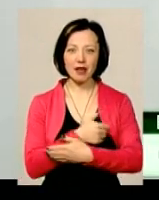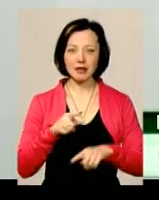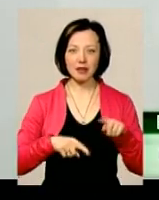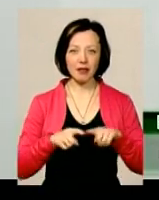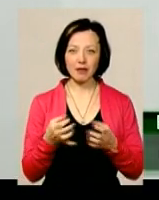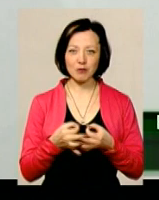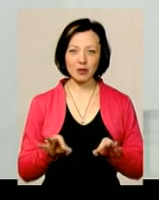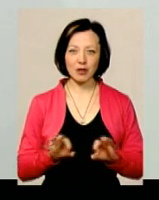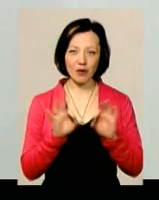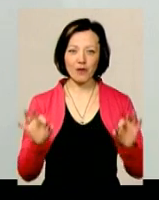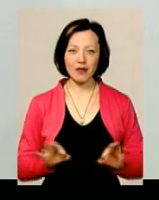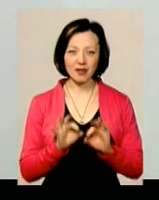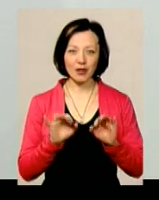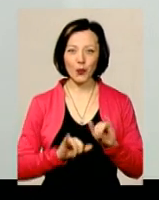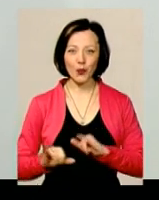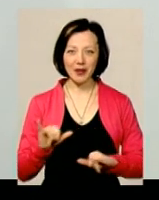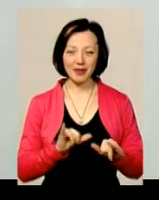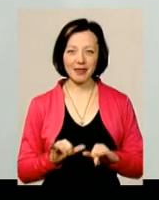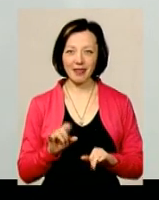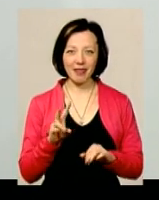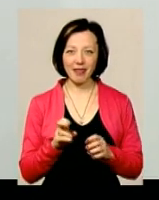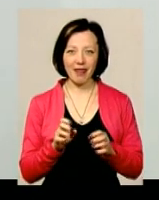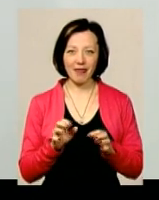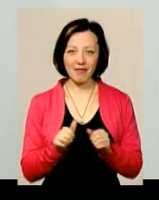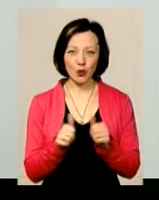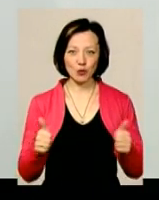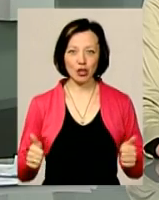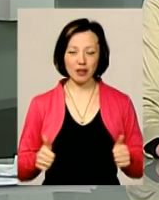не відпускати ніколи, ніколи, нікуди від них не відлучатися.